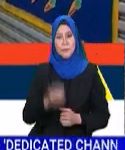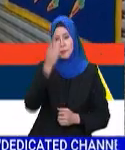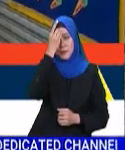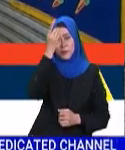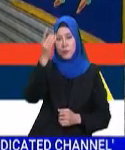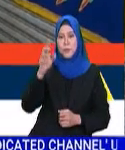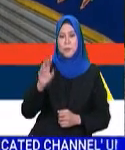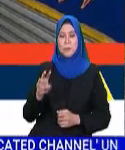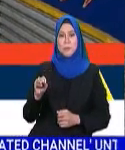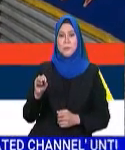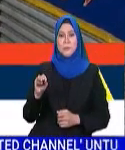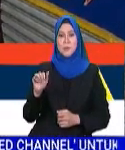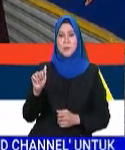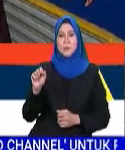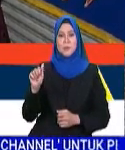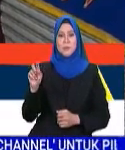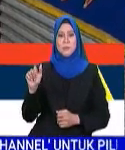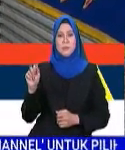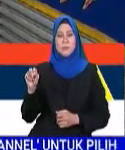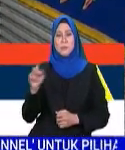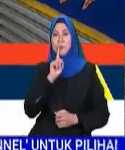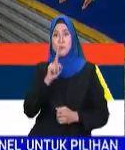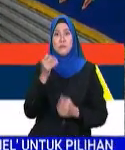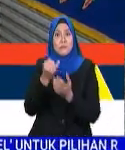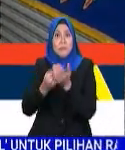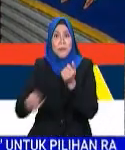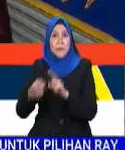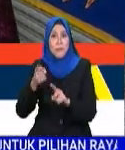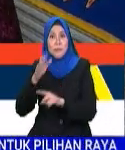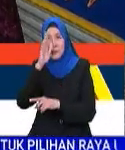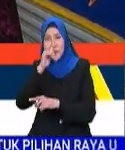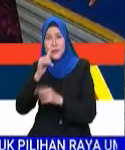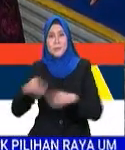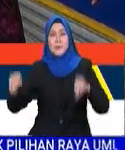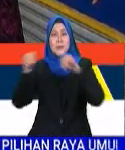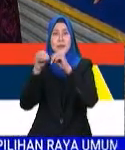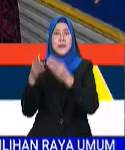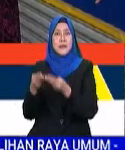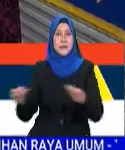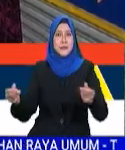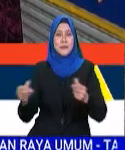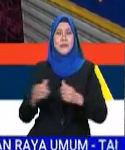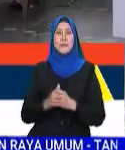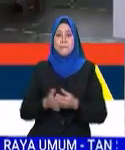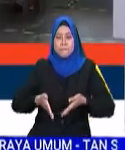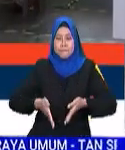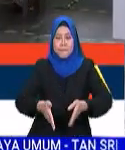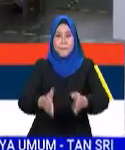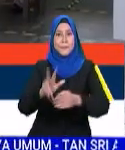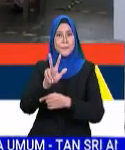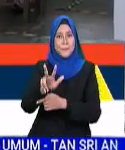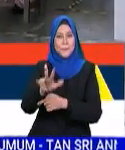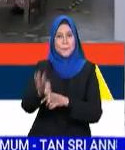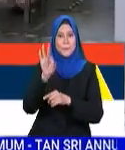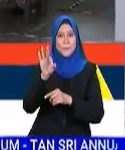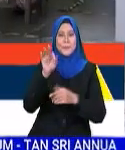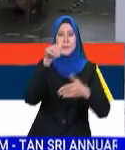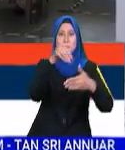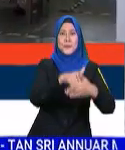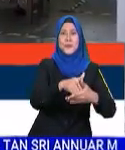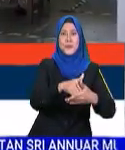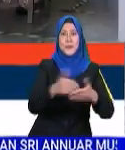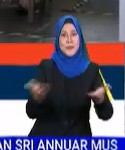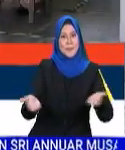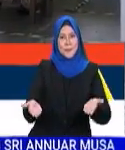Dato' Mas Irmiati yang merupakan anak jati Masjid Tanah mengundi di saluran 3 dan menjadi pemilih kedua yang hadir di